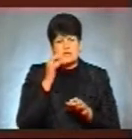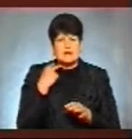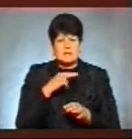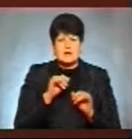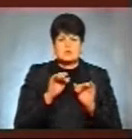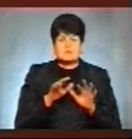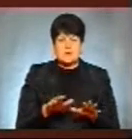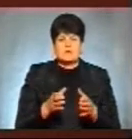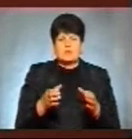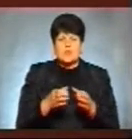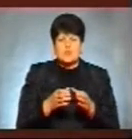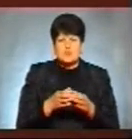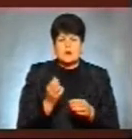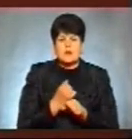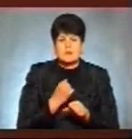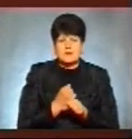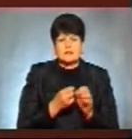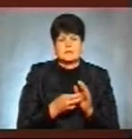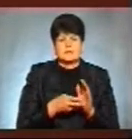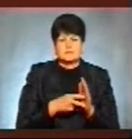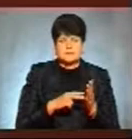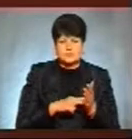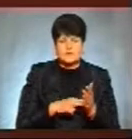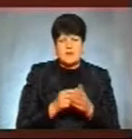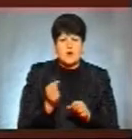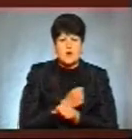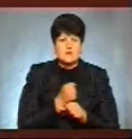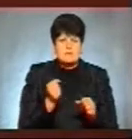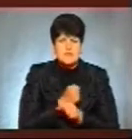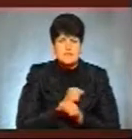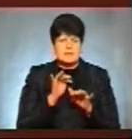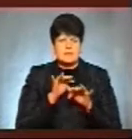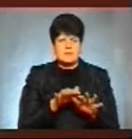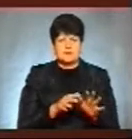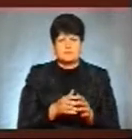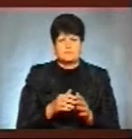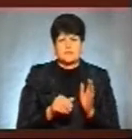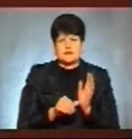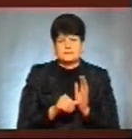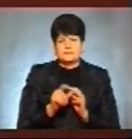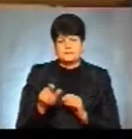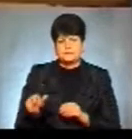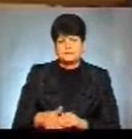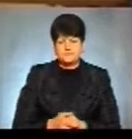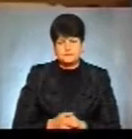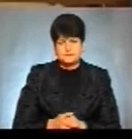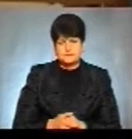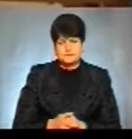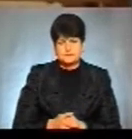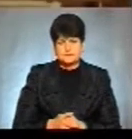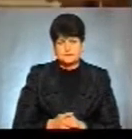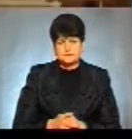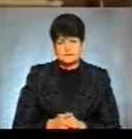про групу, яка вчиняла та планувала розбійні напади на 6 людей. Більше про це у наступному сюжеті.